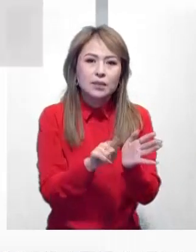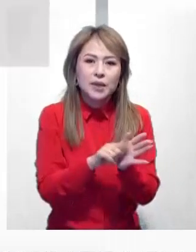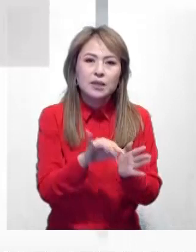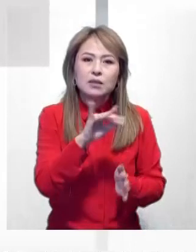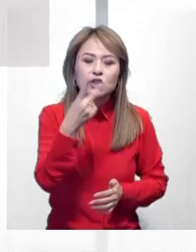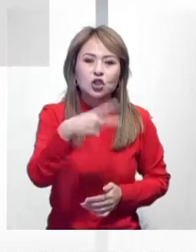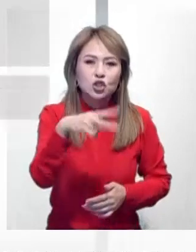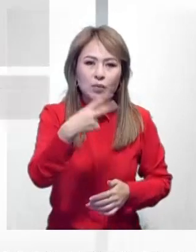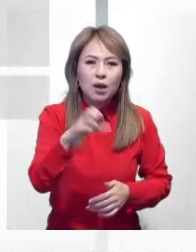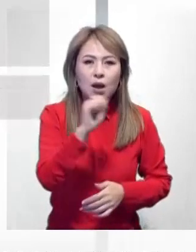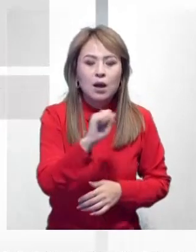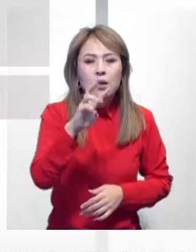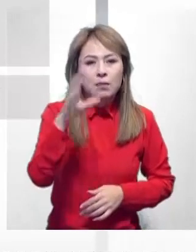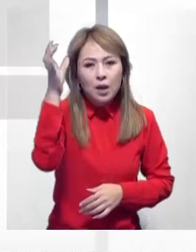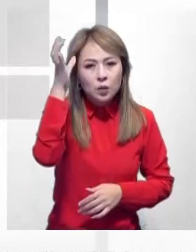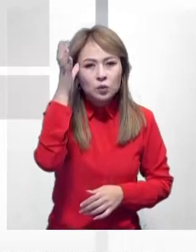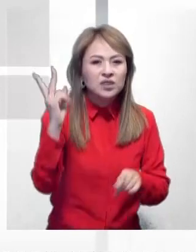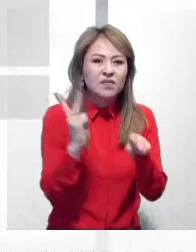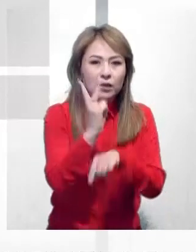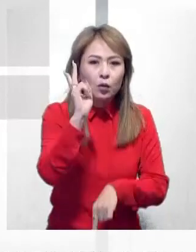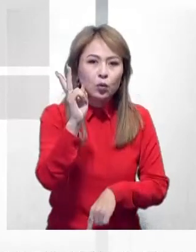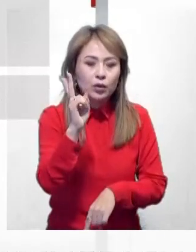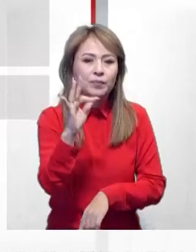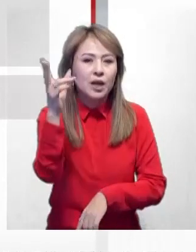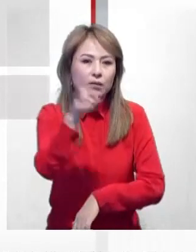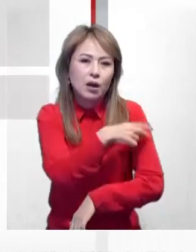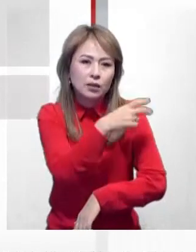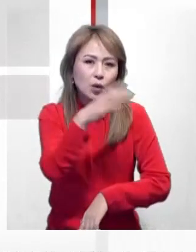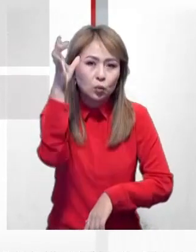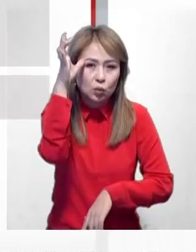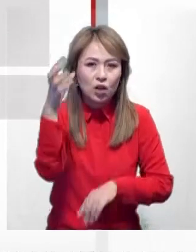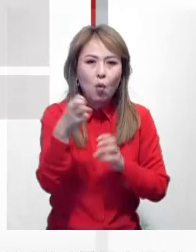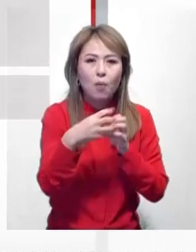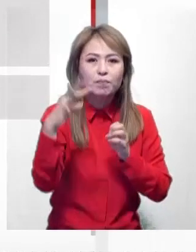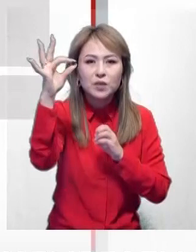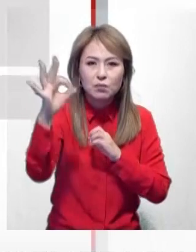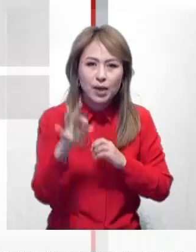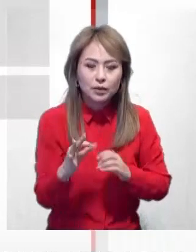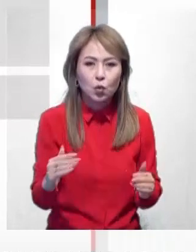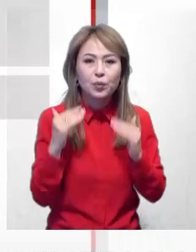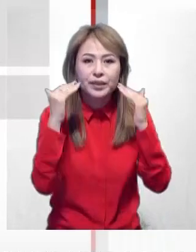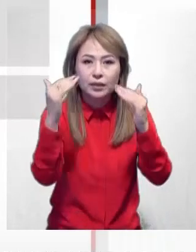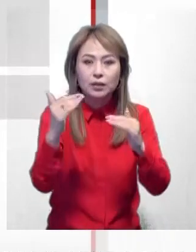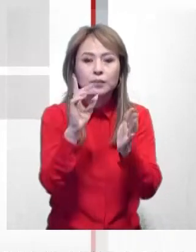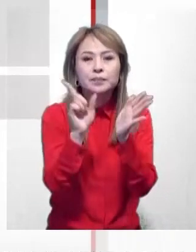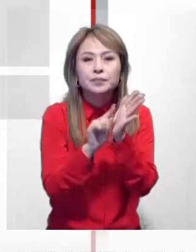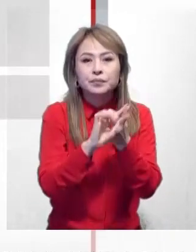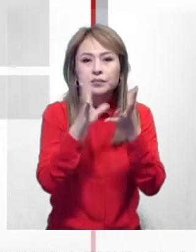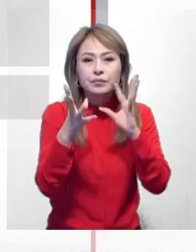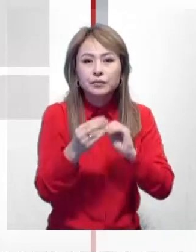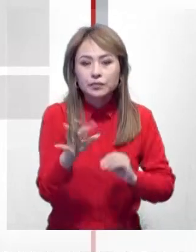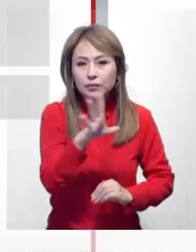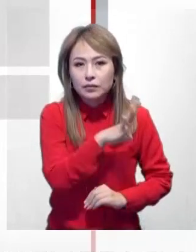бакалавриат стипендиясы 20, ал магистратура мен докторантурада 15%-ға көбейген. Жоғары оқу орындарындағы